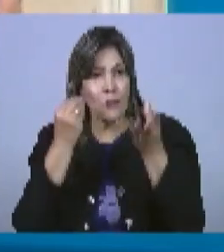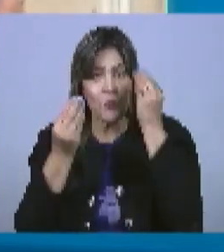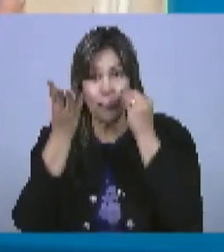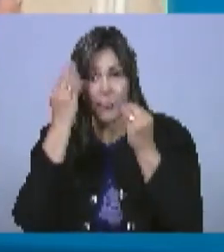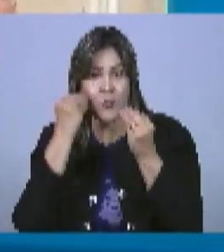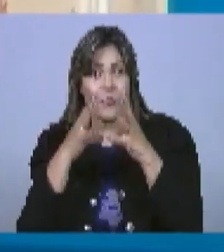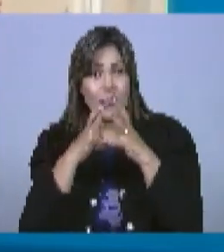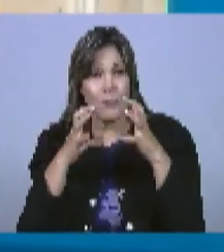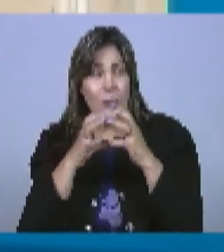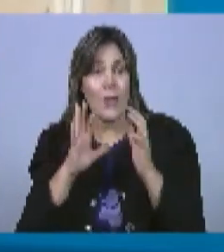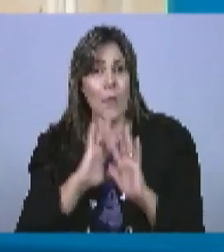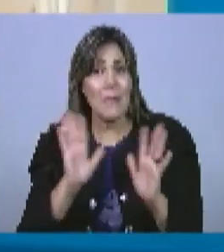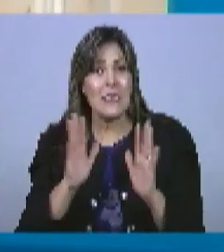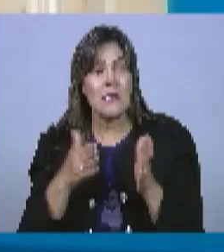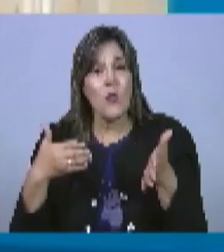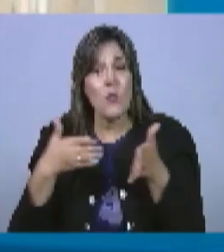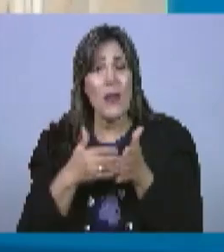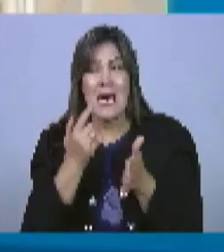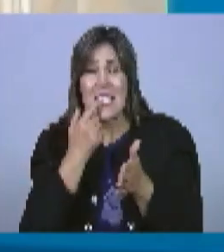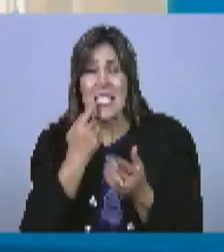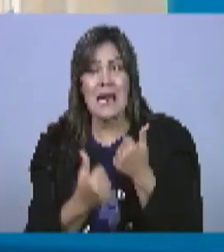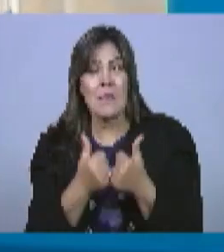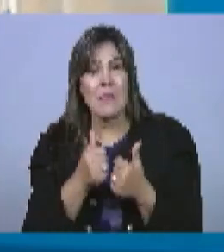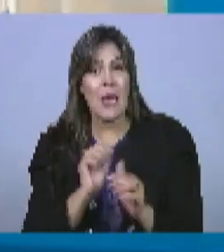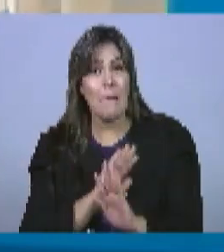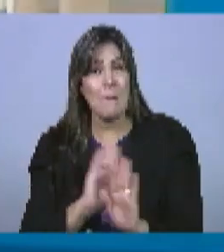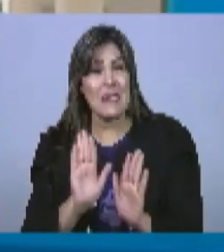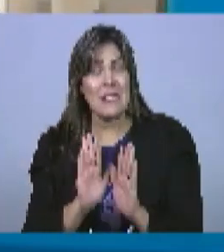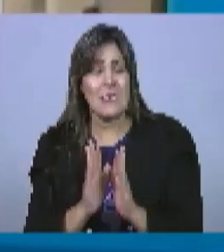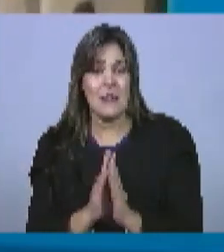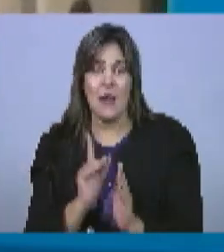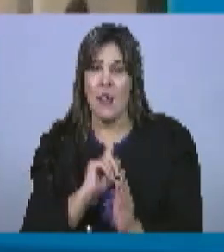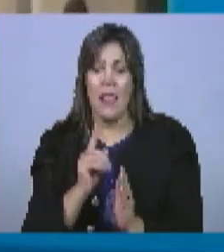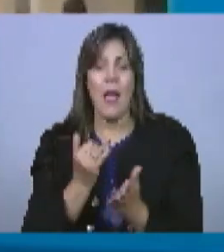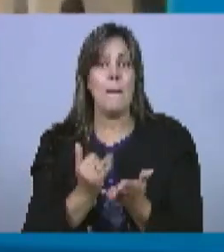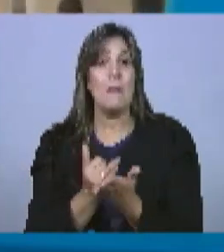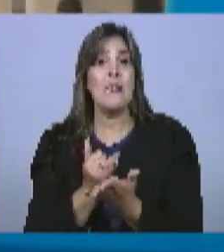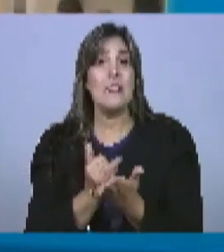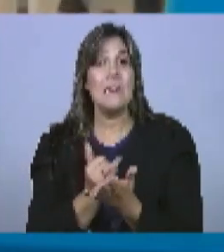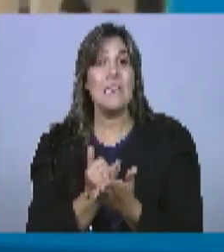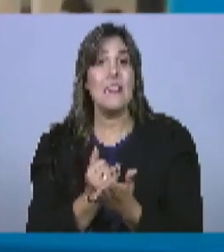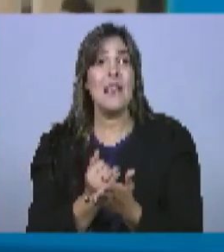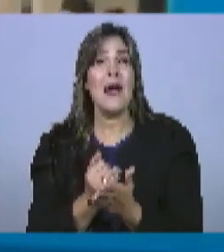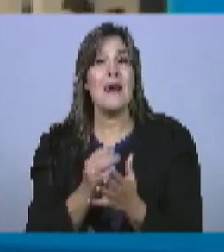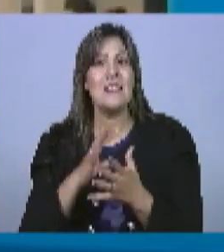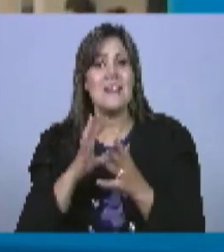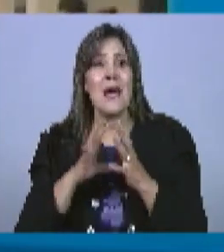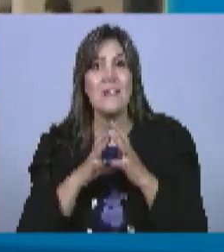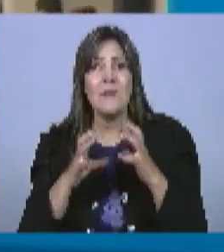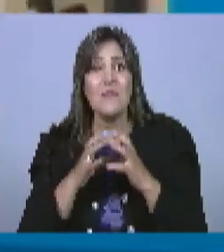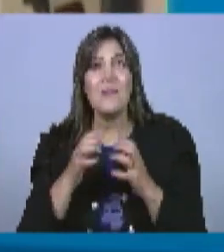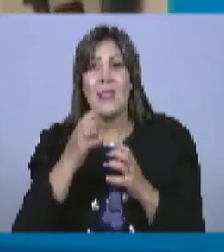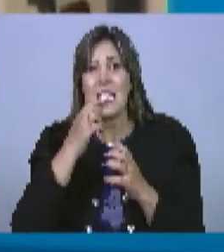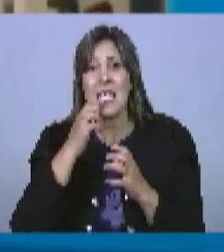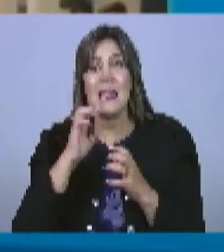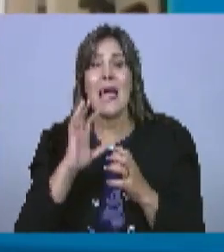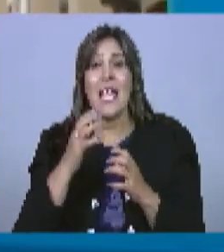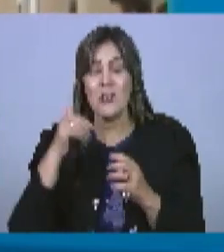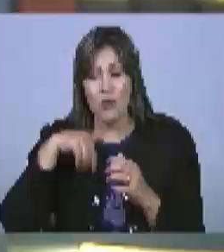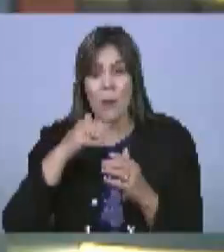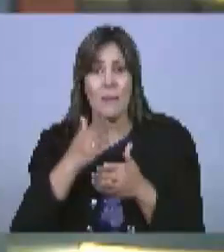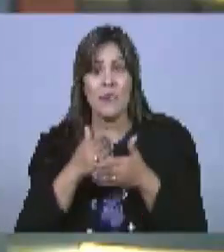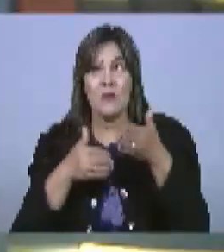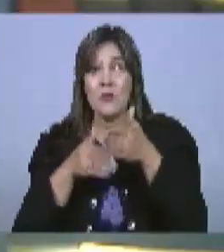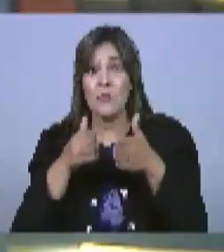واستناها في اخر السنه في الامتحانات ولكن المدرسه مجال للتكوين والتنشئه